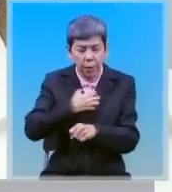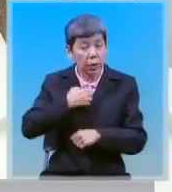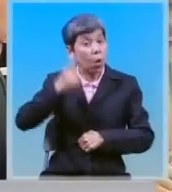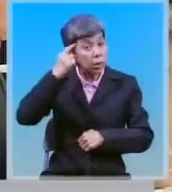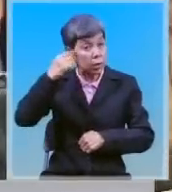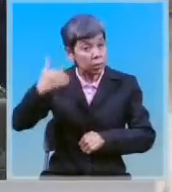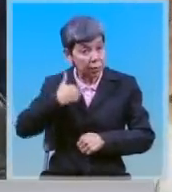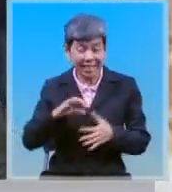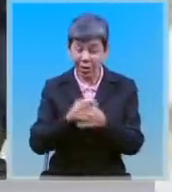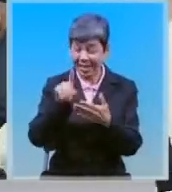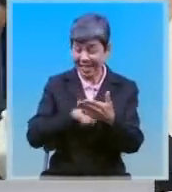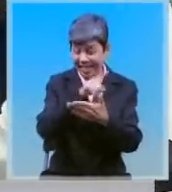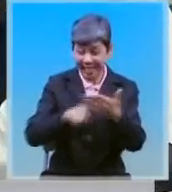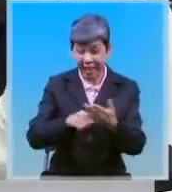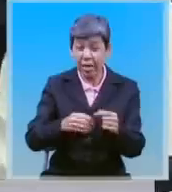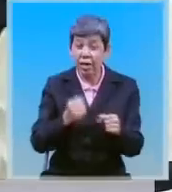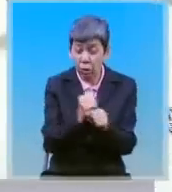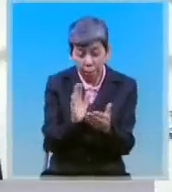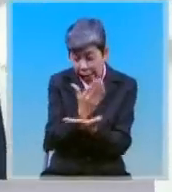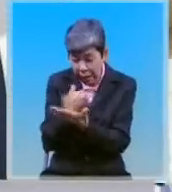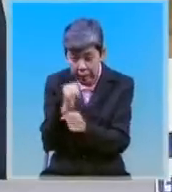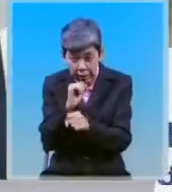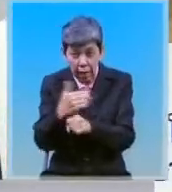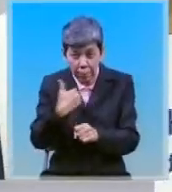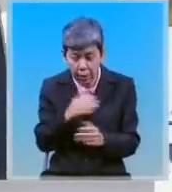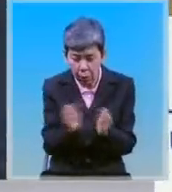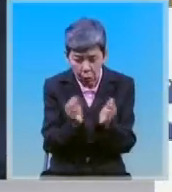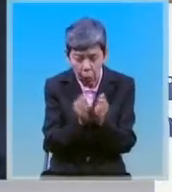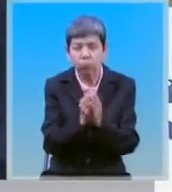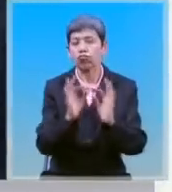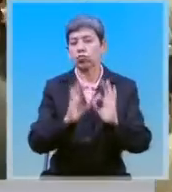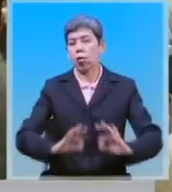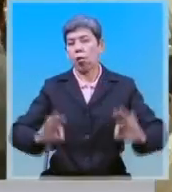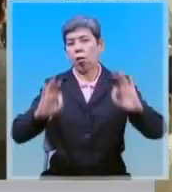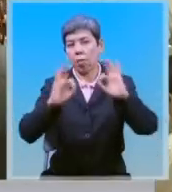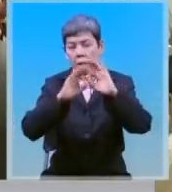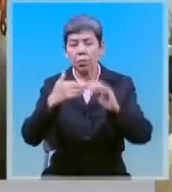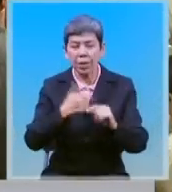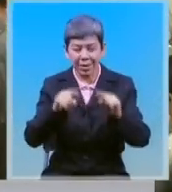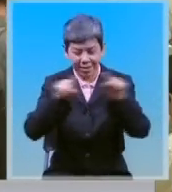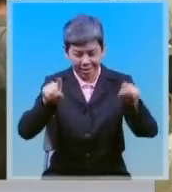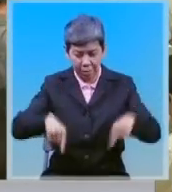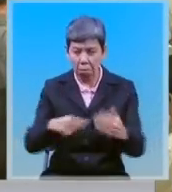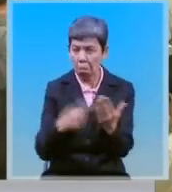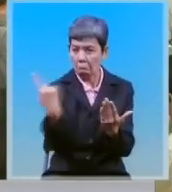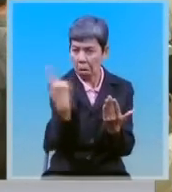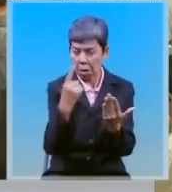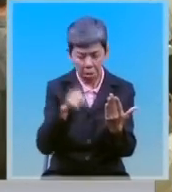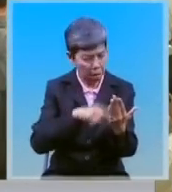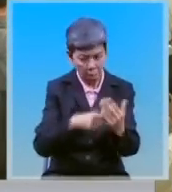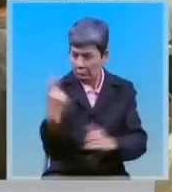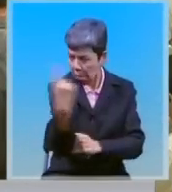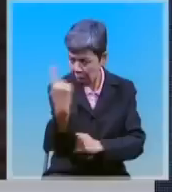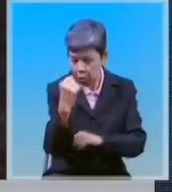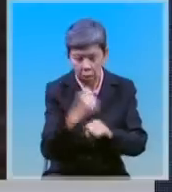าการเลือกตั้งแบบจัดสรรปันส่วนผสมทุกคะแนนมีค่าประกอบกับบัตรเลือกตั้งใบเดียวกาครั้งเดียว